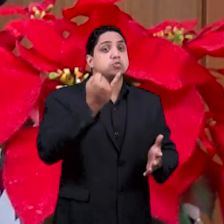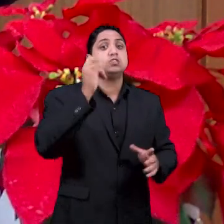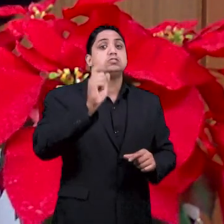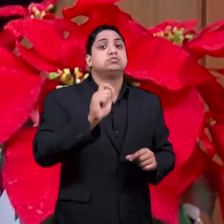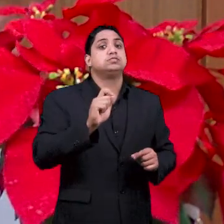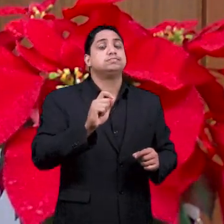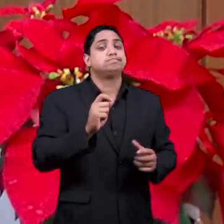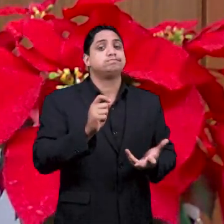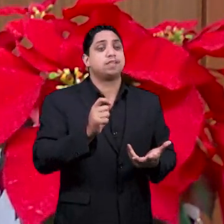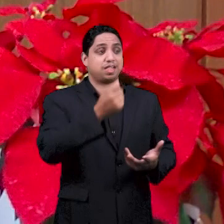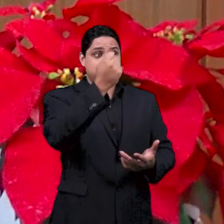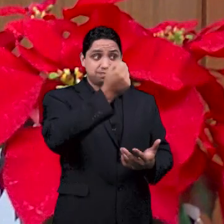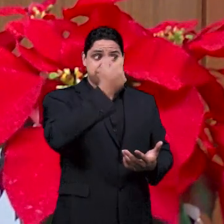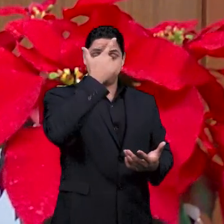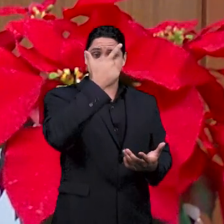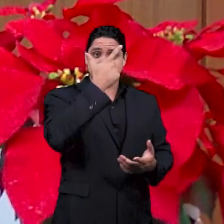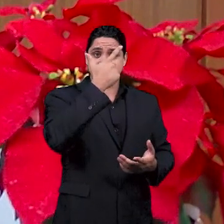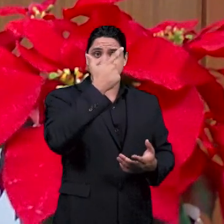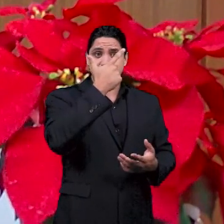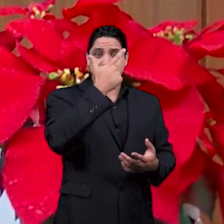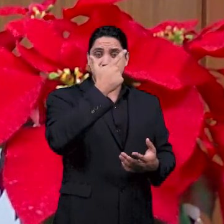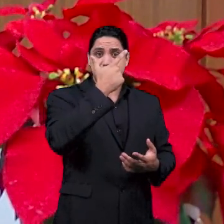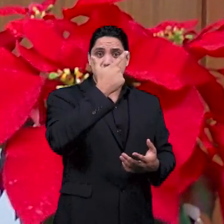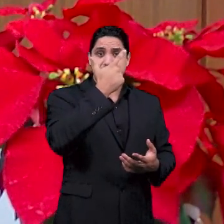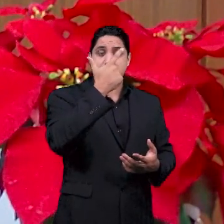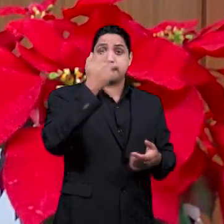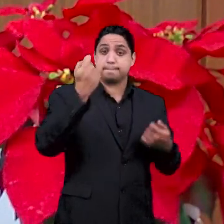но важно знать, что это